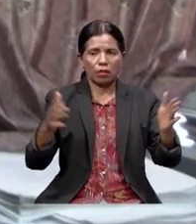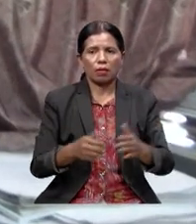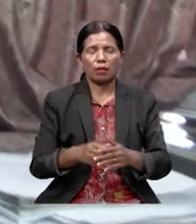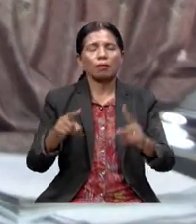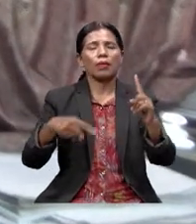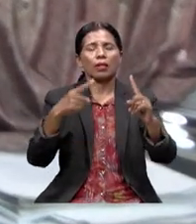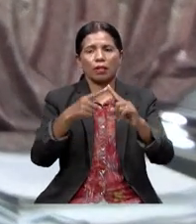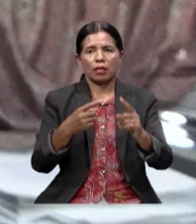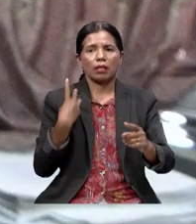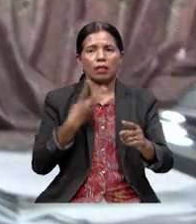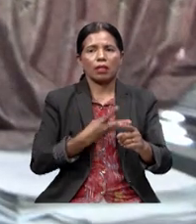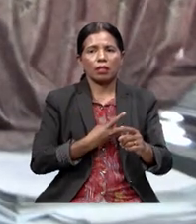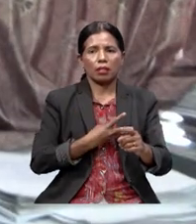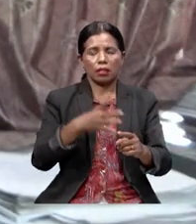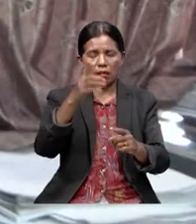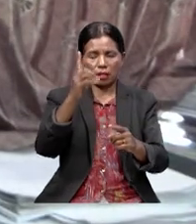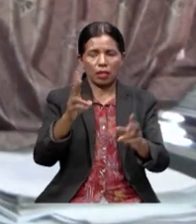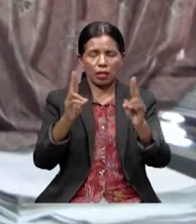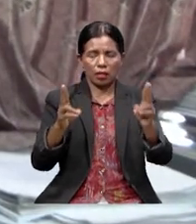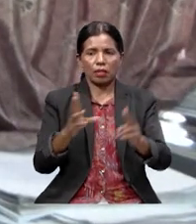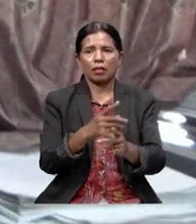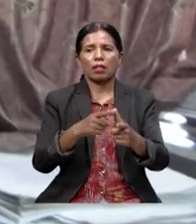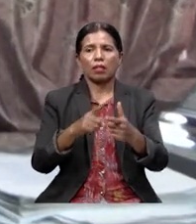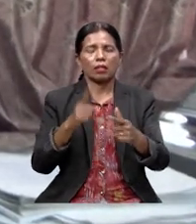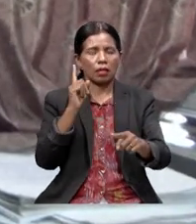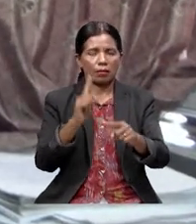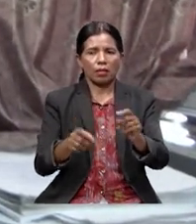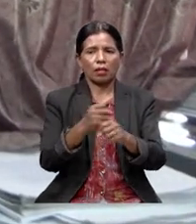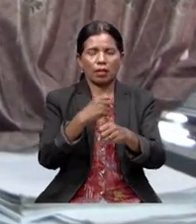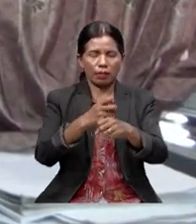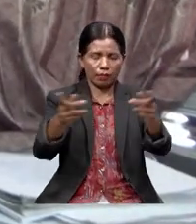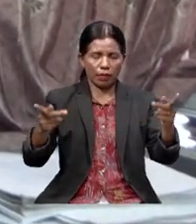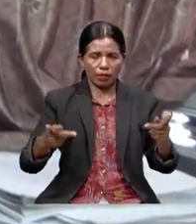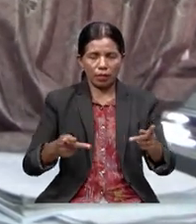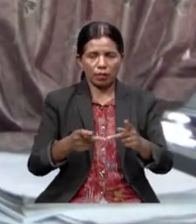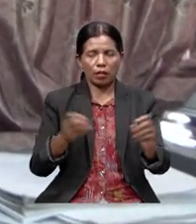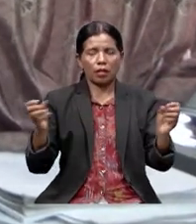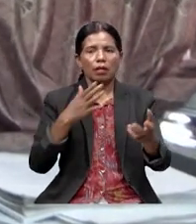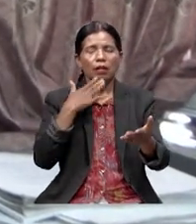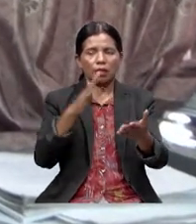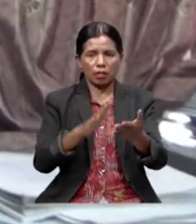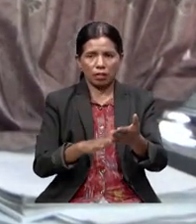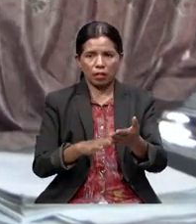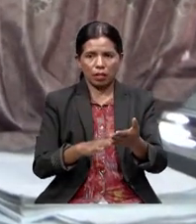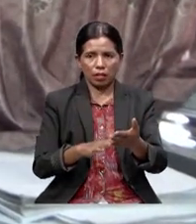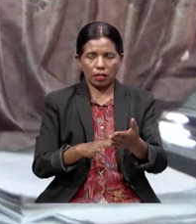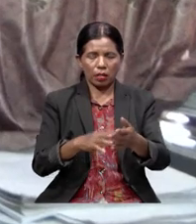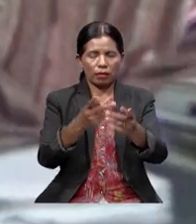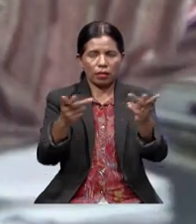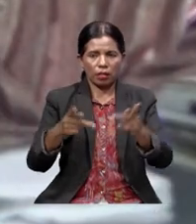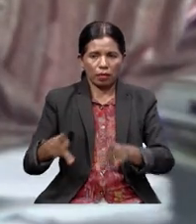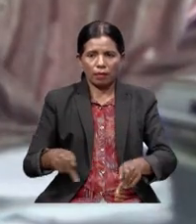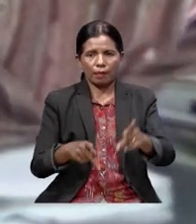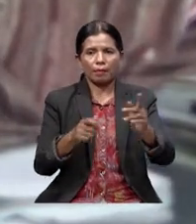hira ita tini aslera ituan atun ne itla bele halo ambiente de ne bela dun dia ko itania patin publiko sirne